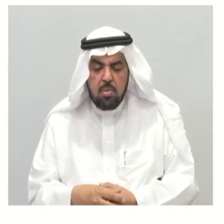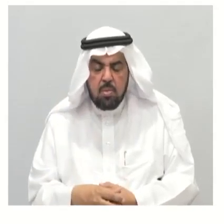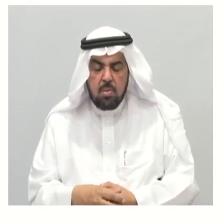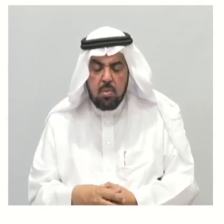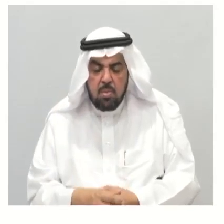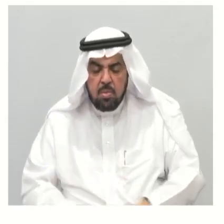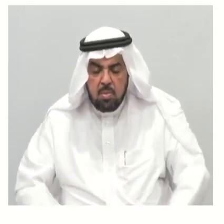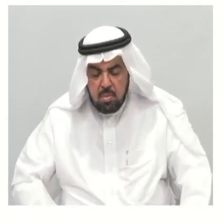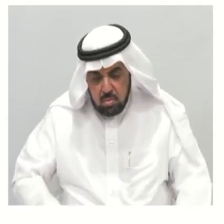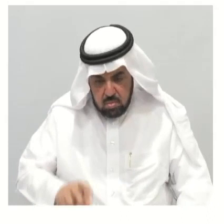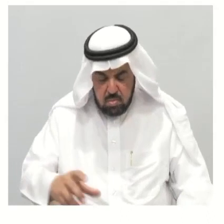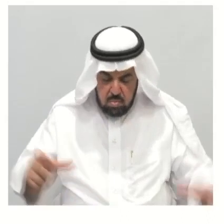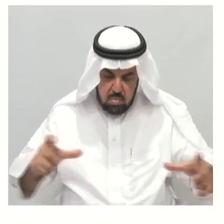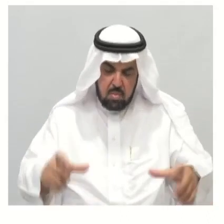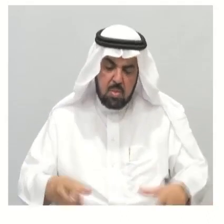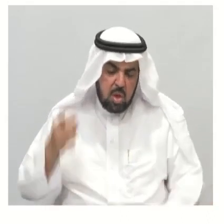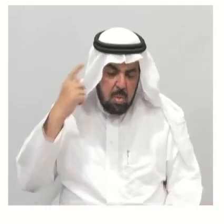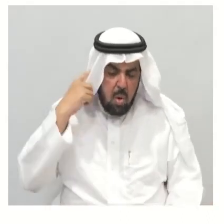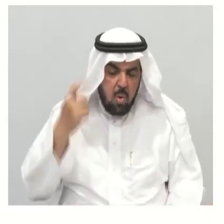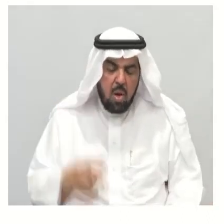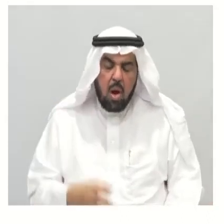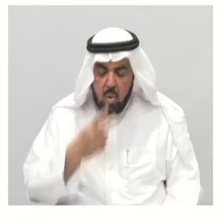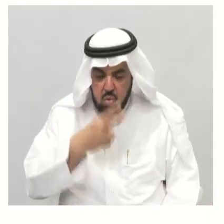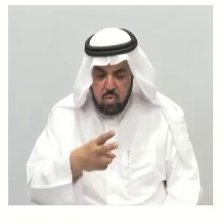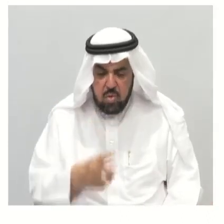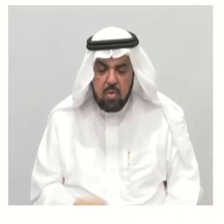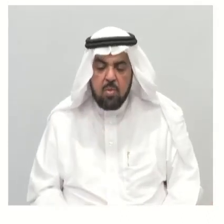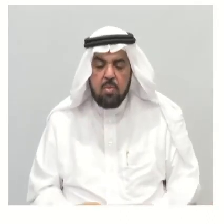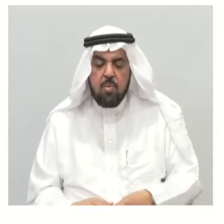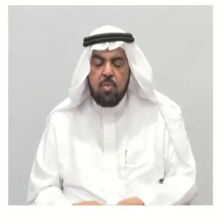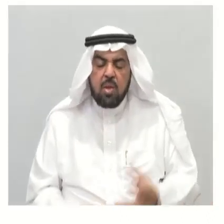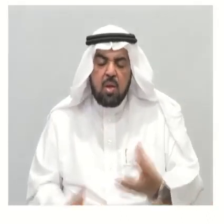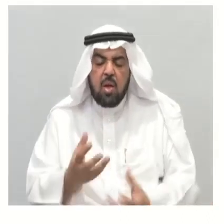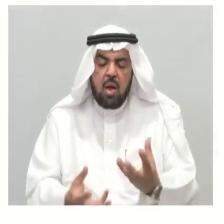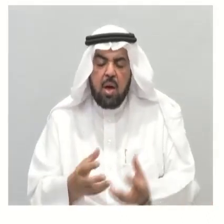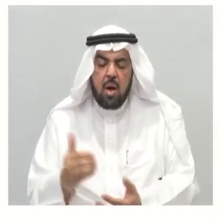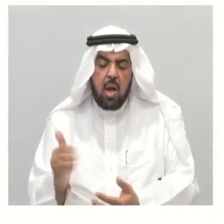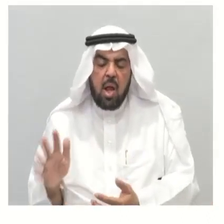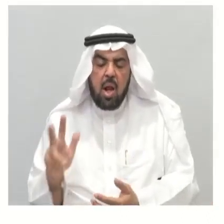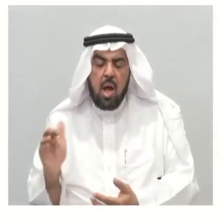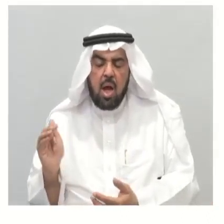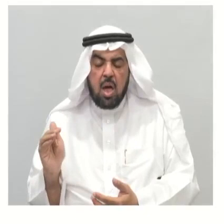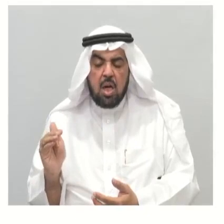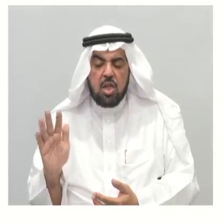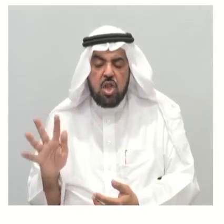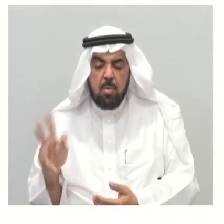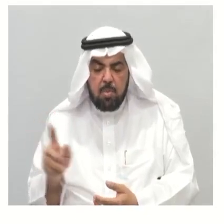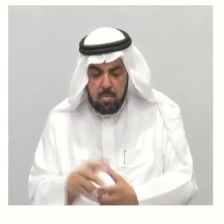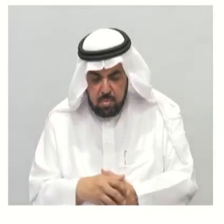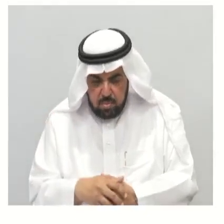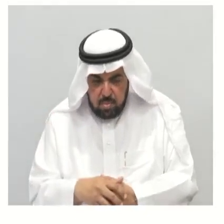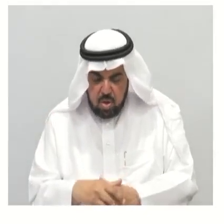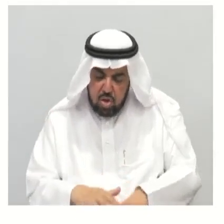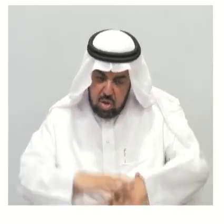أي من هذه الدلائل يمكن سماعها أو رؤيتها عند حدوث حرق الخشب؟ عند حدوث حرق الخشب